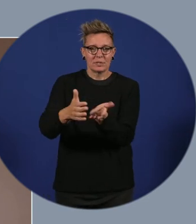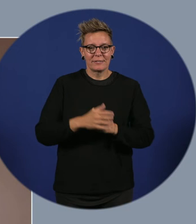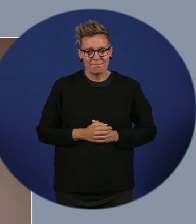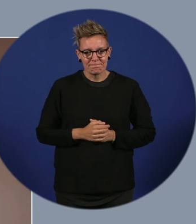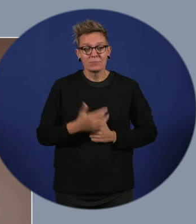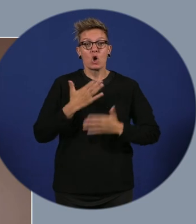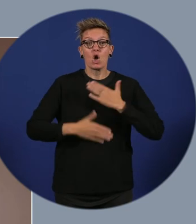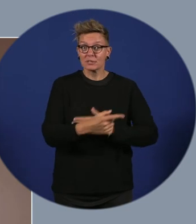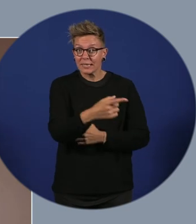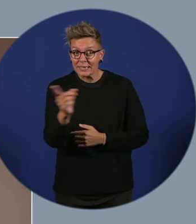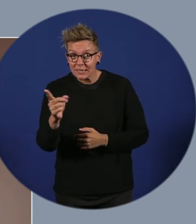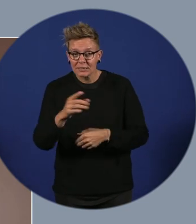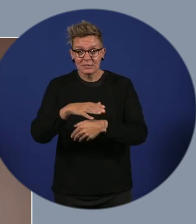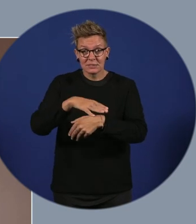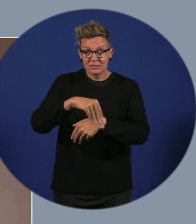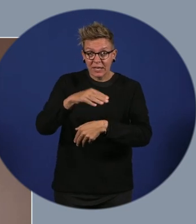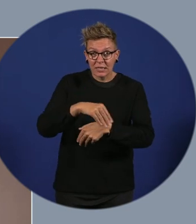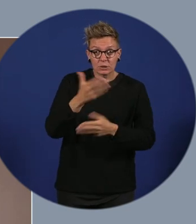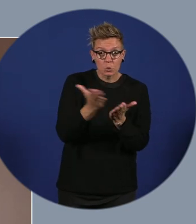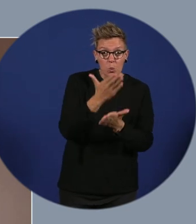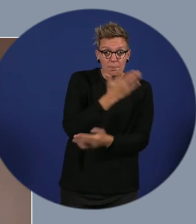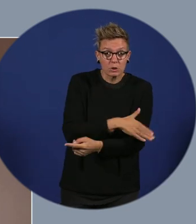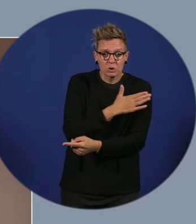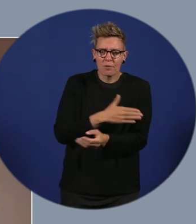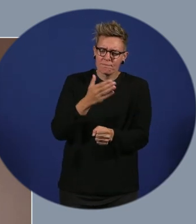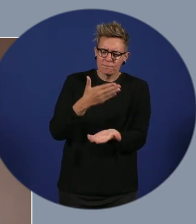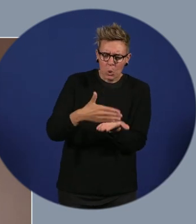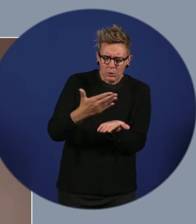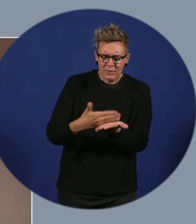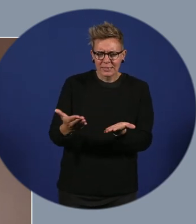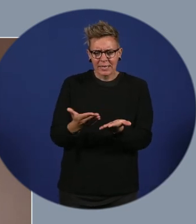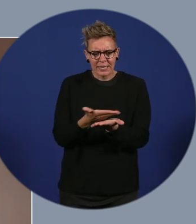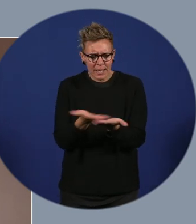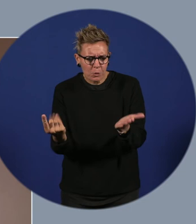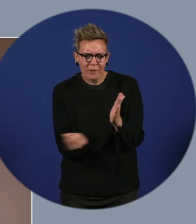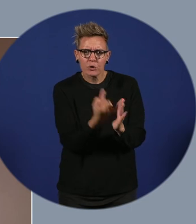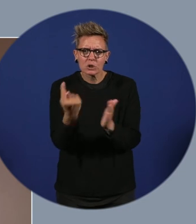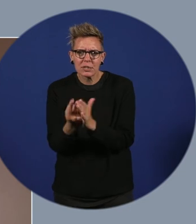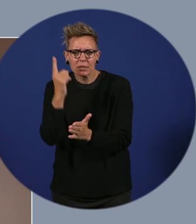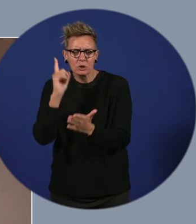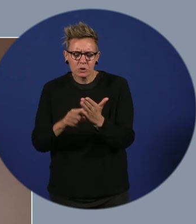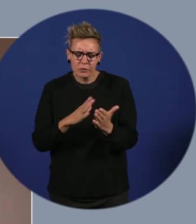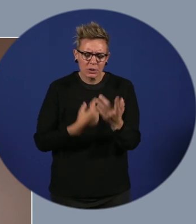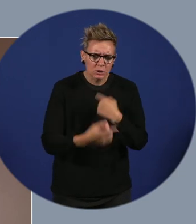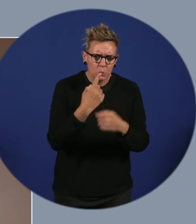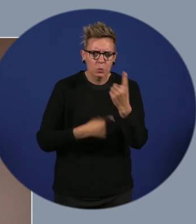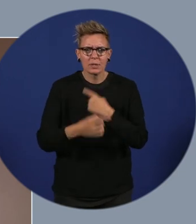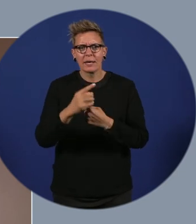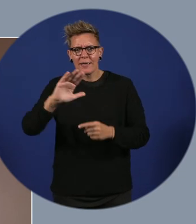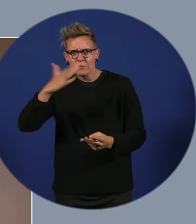Här önskar jag att ni, Sveriges skolpersonal, fortsätter att ge förutsättningar för diskussioner, nyfikenhet och